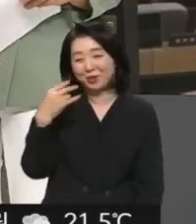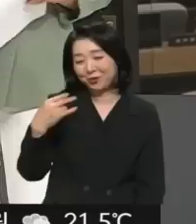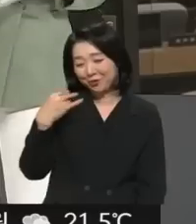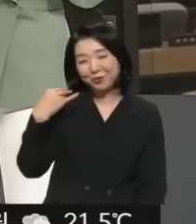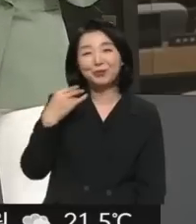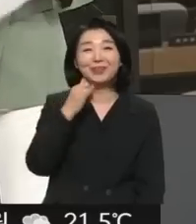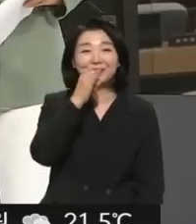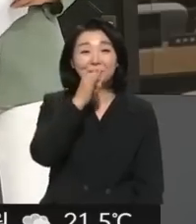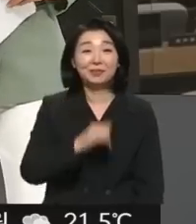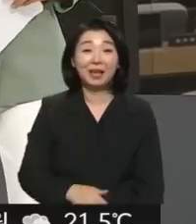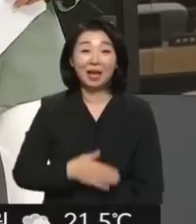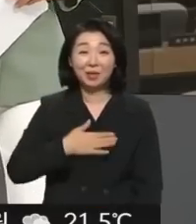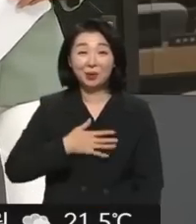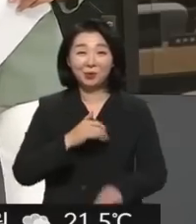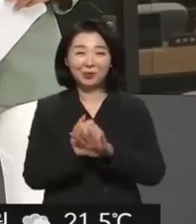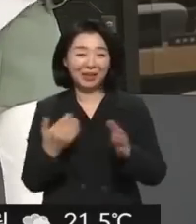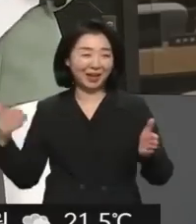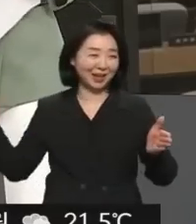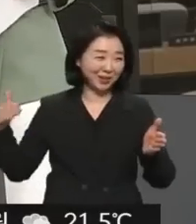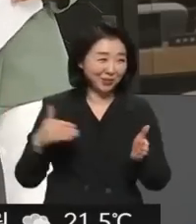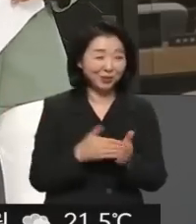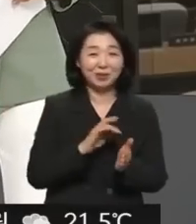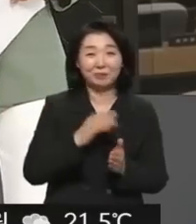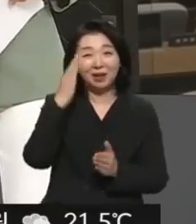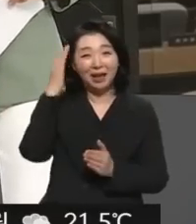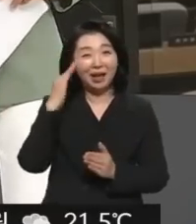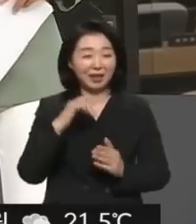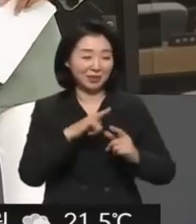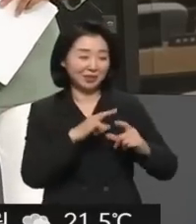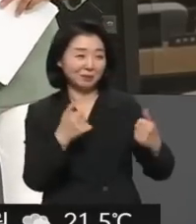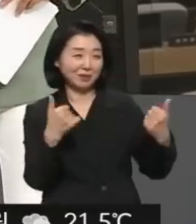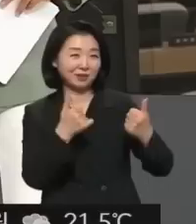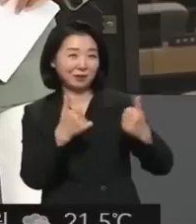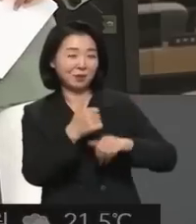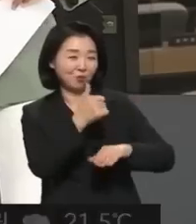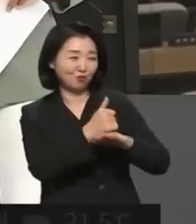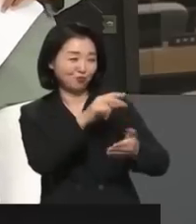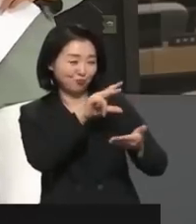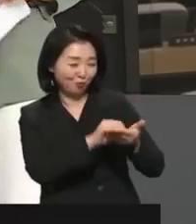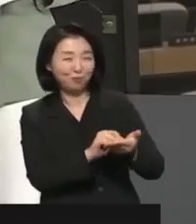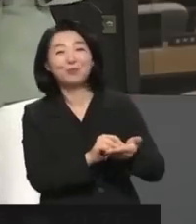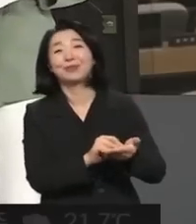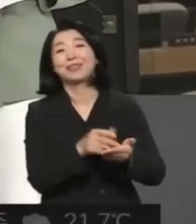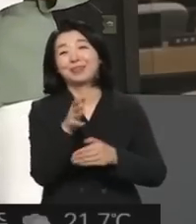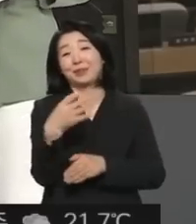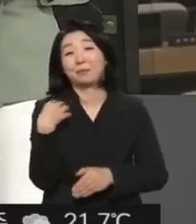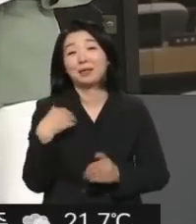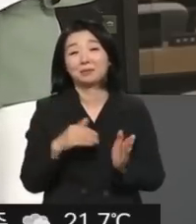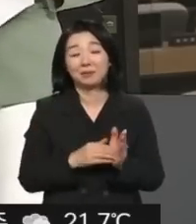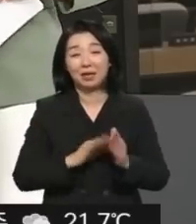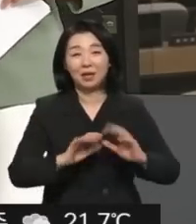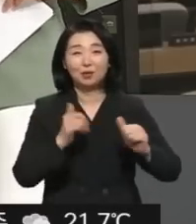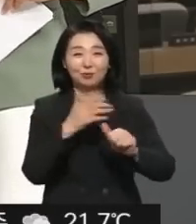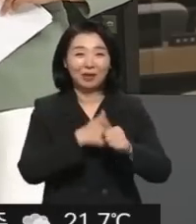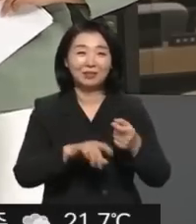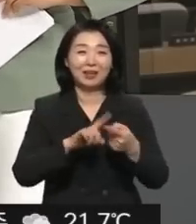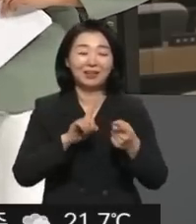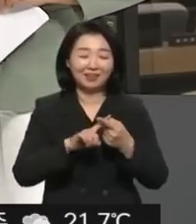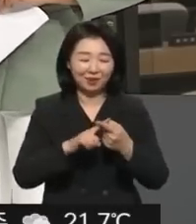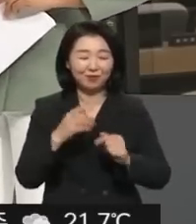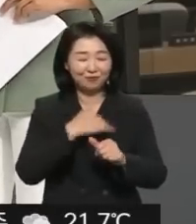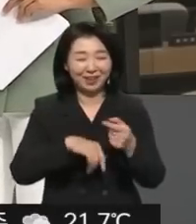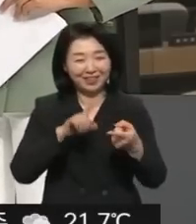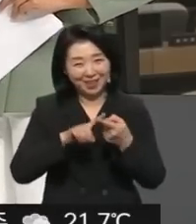있죠. 결국 제가 도착한 곳은 한일 정상회담 후폭풍 전담입니다. 국회 상황실은 역시 국회 상황을